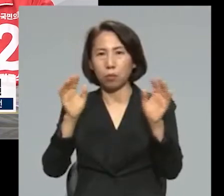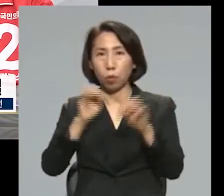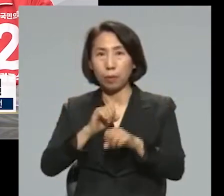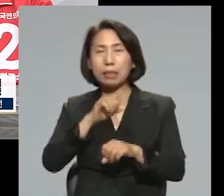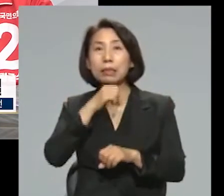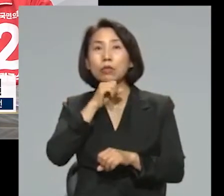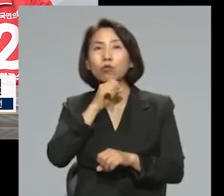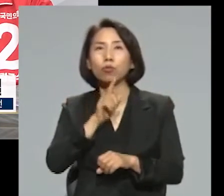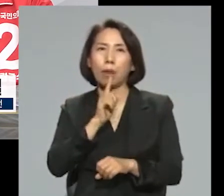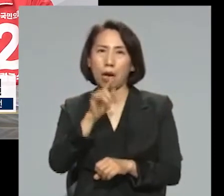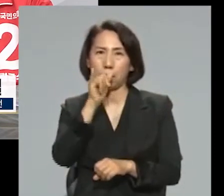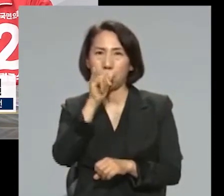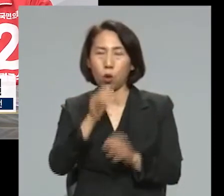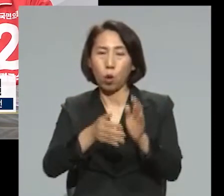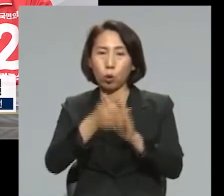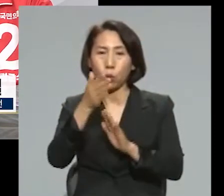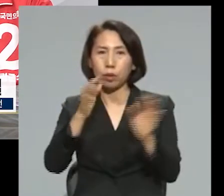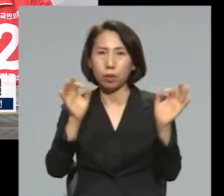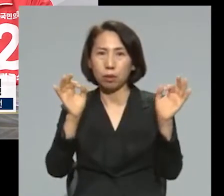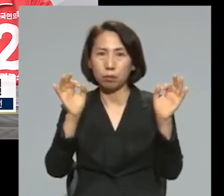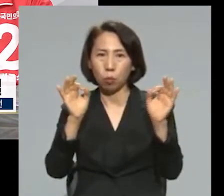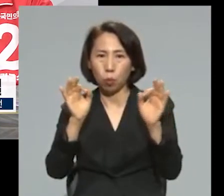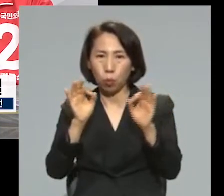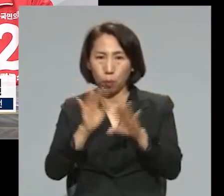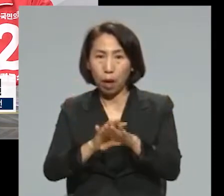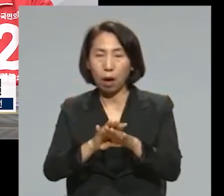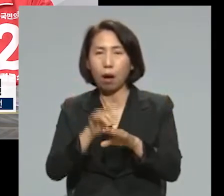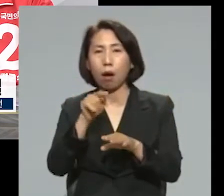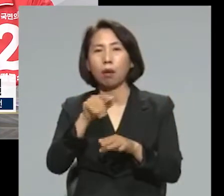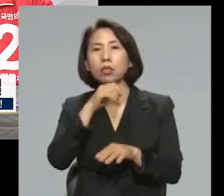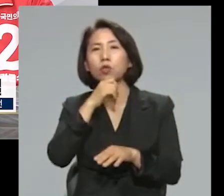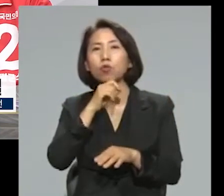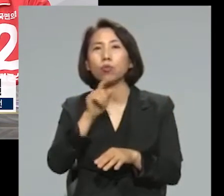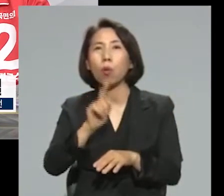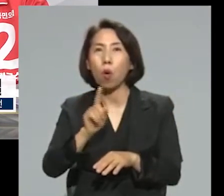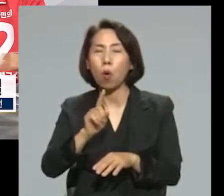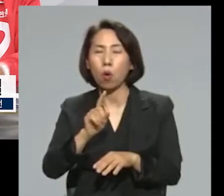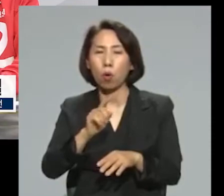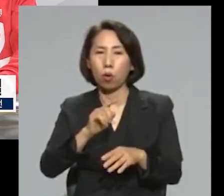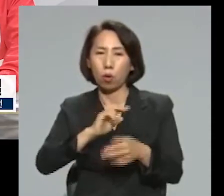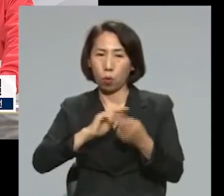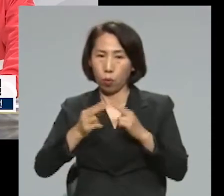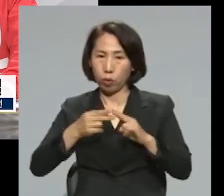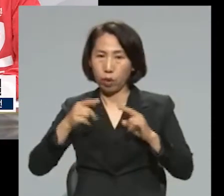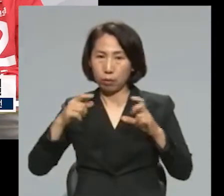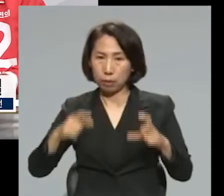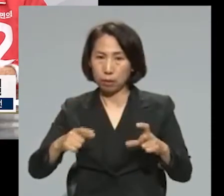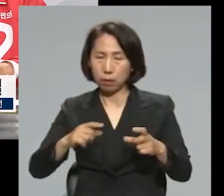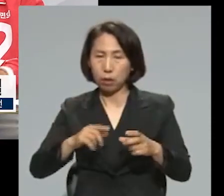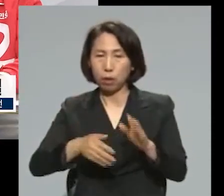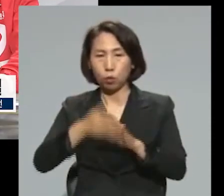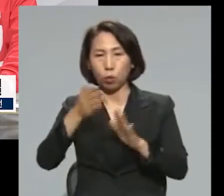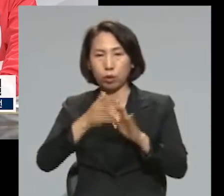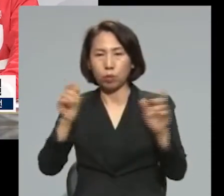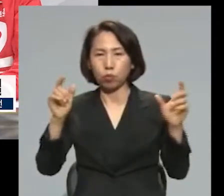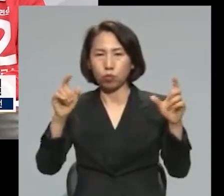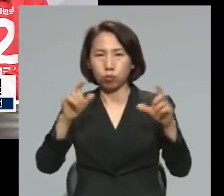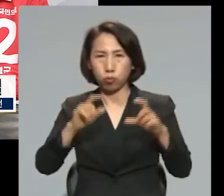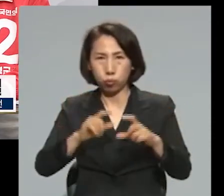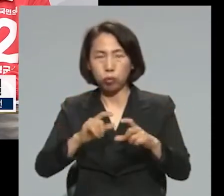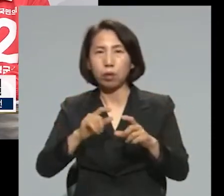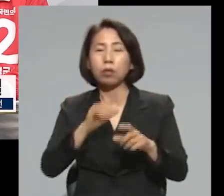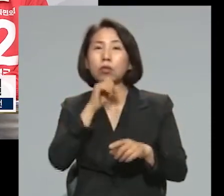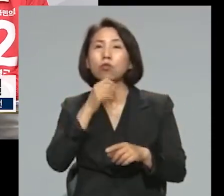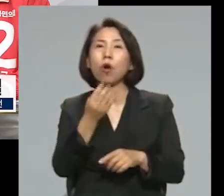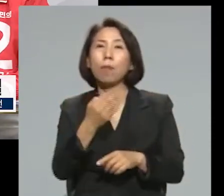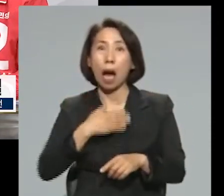하는데 도시 소멸 지수가 무엇이며 우리 고령의 도시 소멸 지수가 얼마나 되는지 알고 있으면 답변 부탁드리겠습니다.